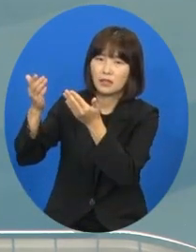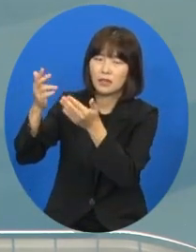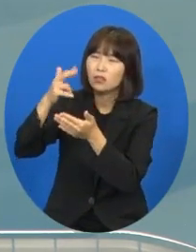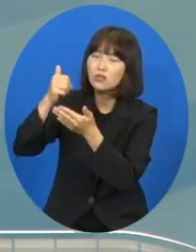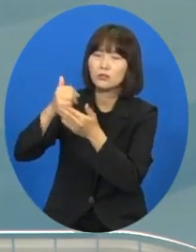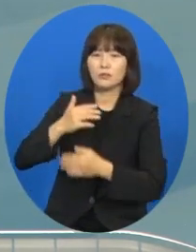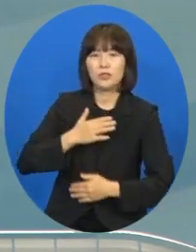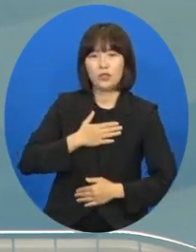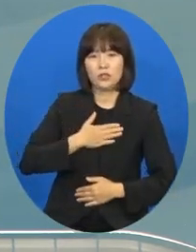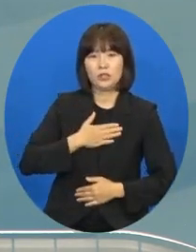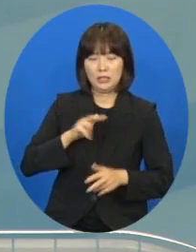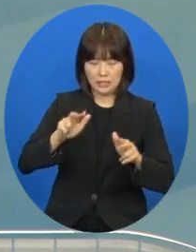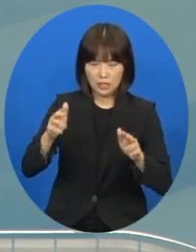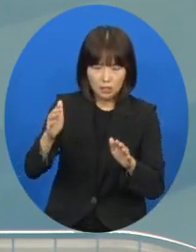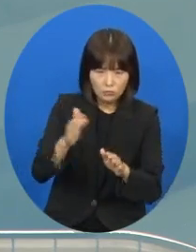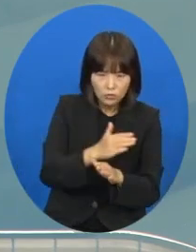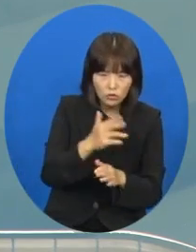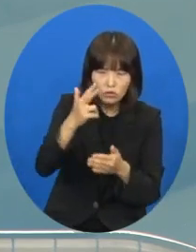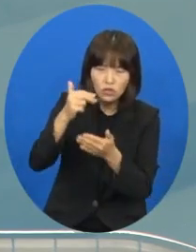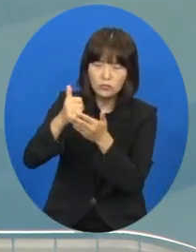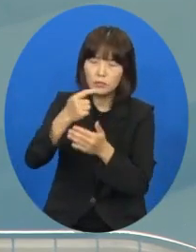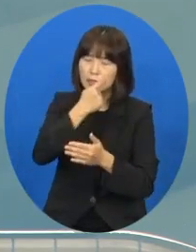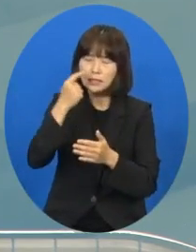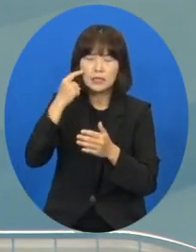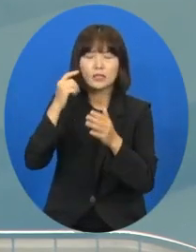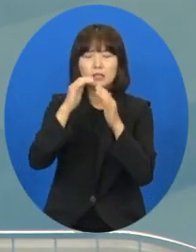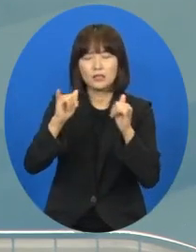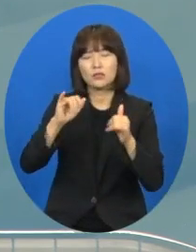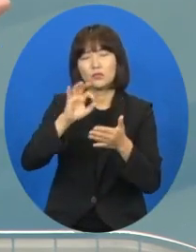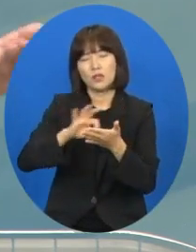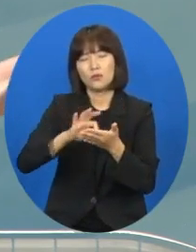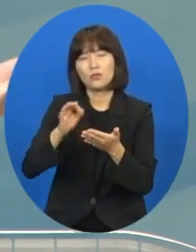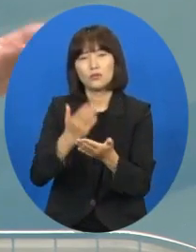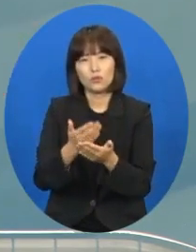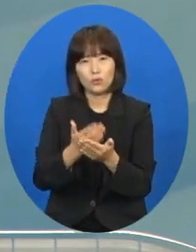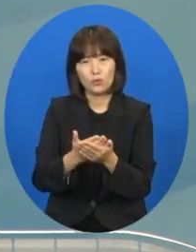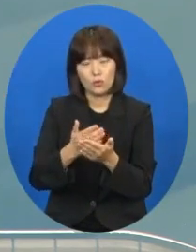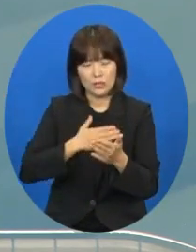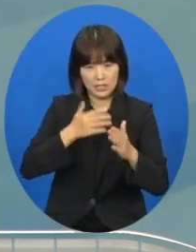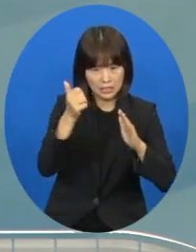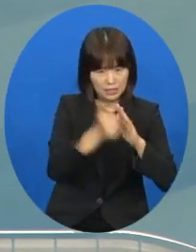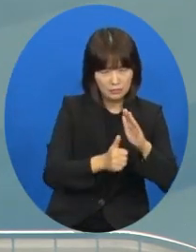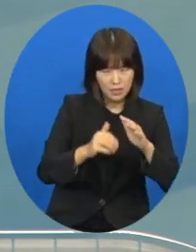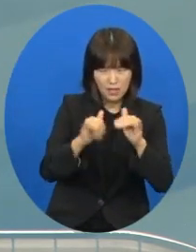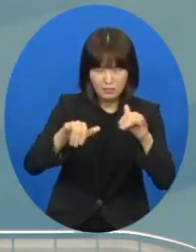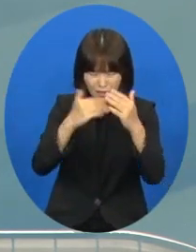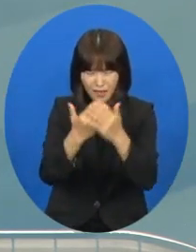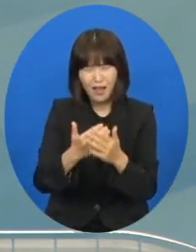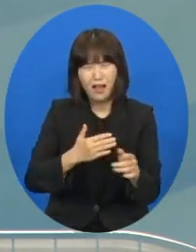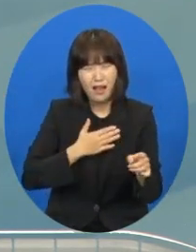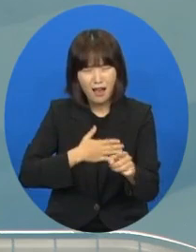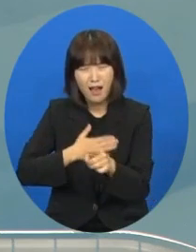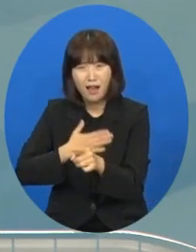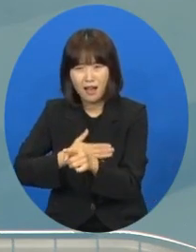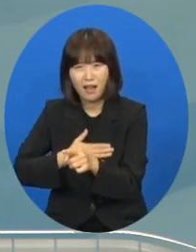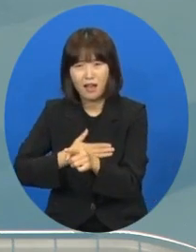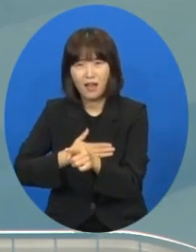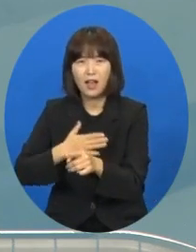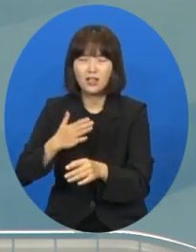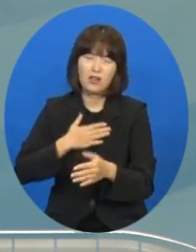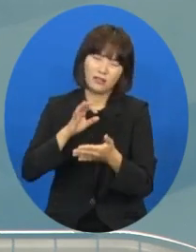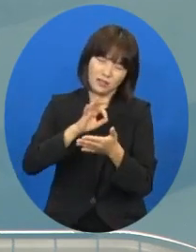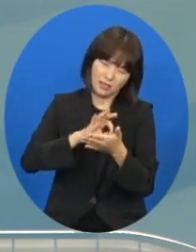저를 이제부터 주님의 증인으로 써주세요. 제 실패를 사람들이 다 압니다. 그럼 저를